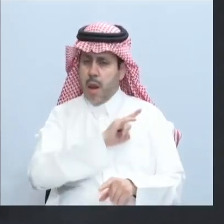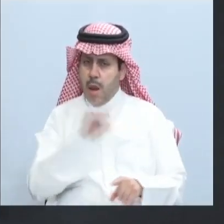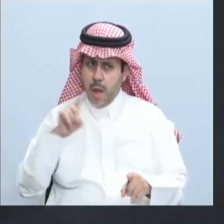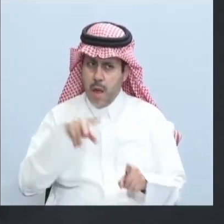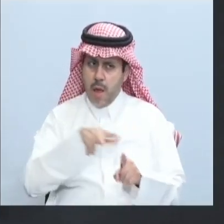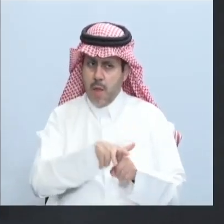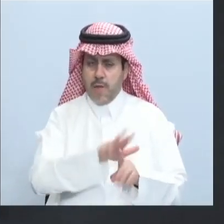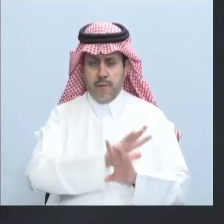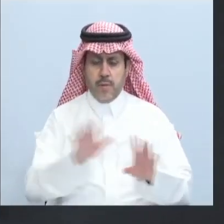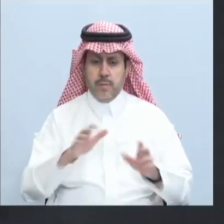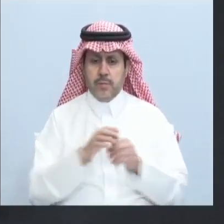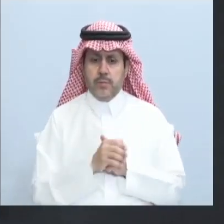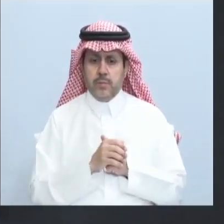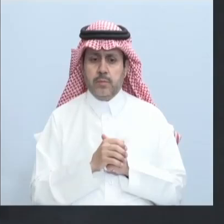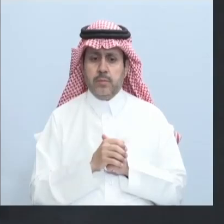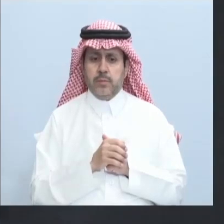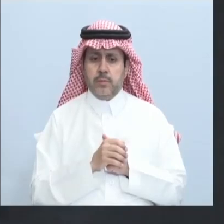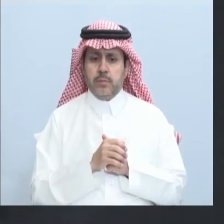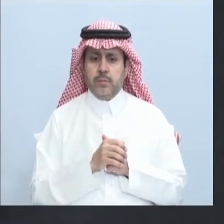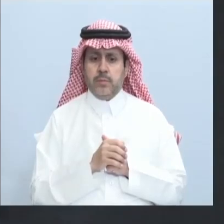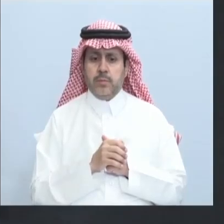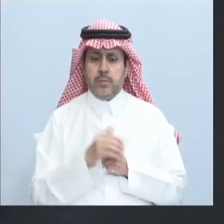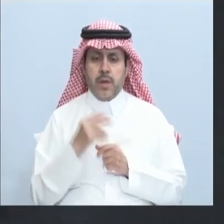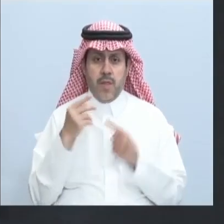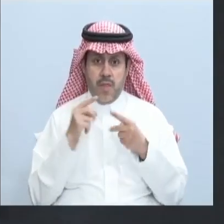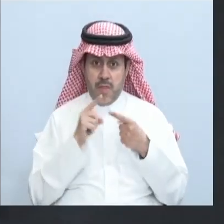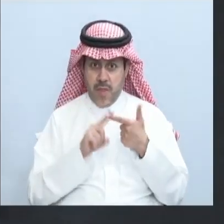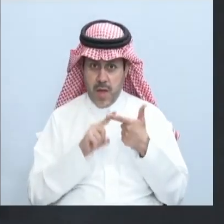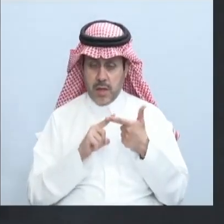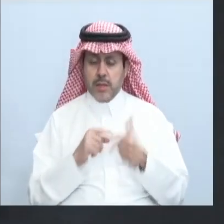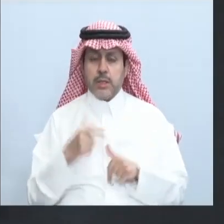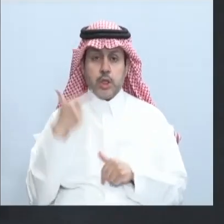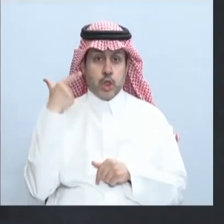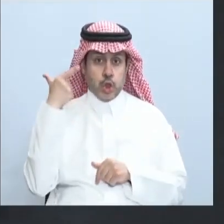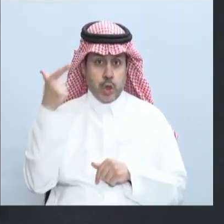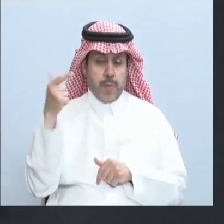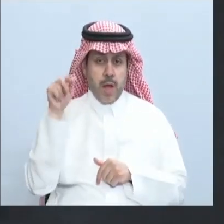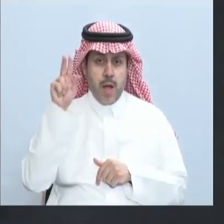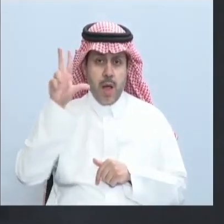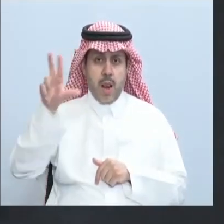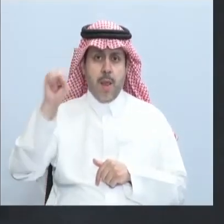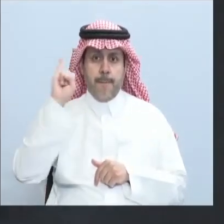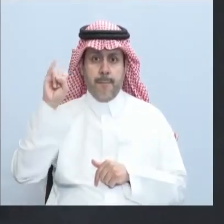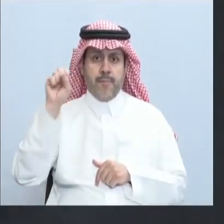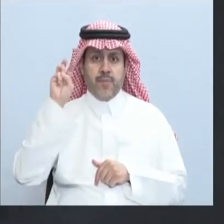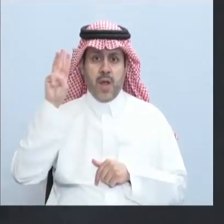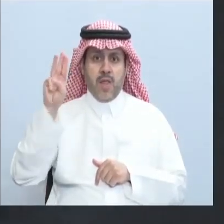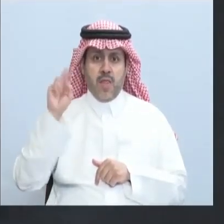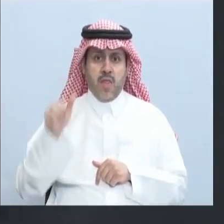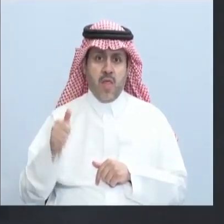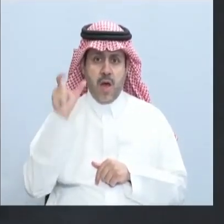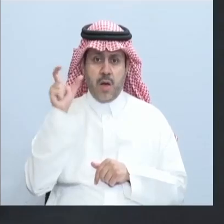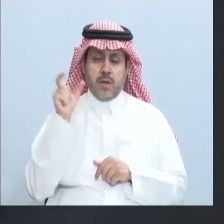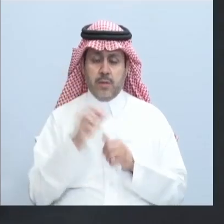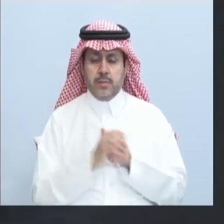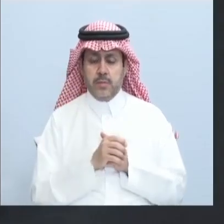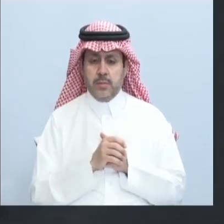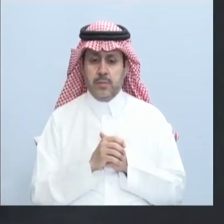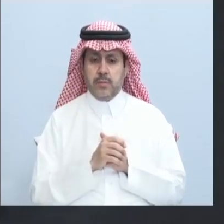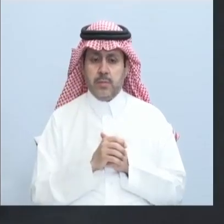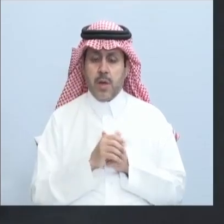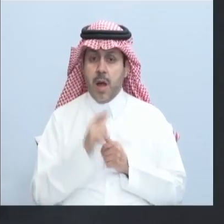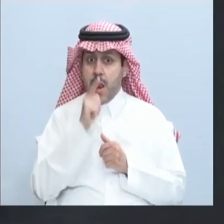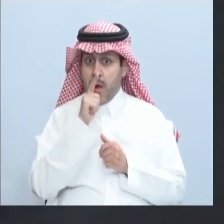بالصفح جميل سبعا من المثاني سبعا من المثاني قال الله عز وجل